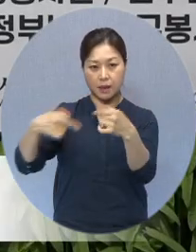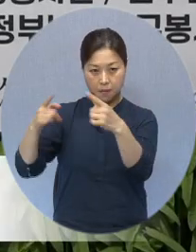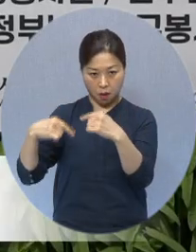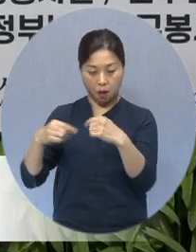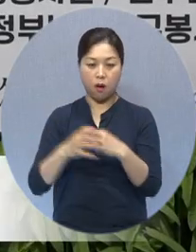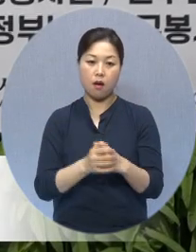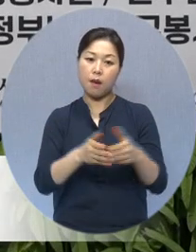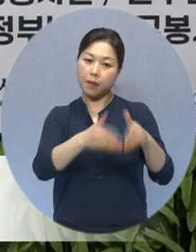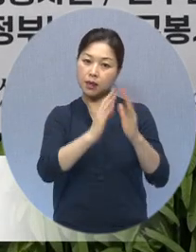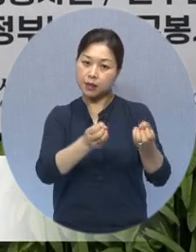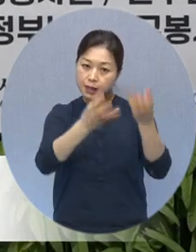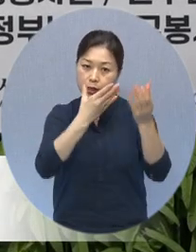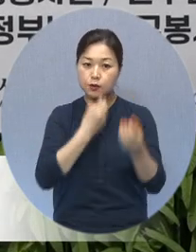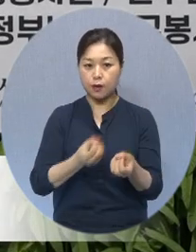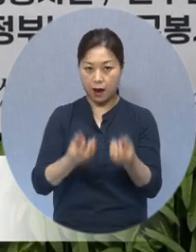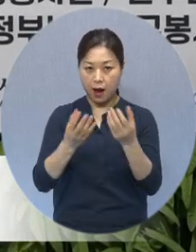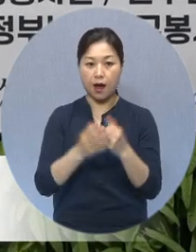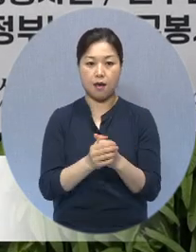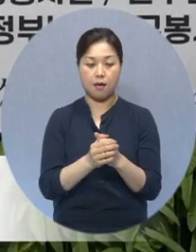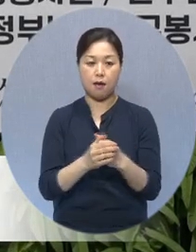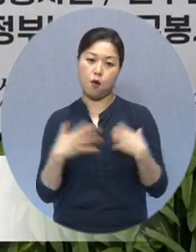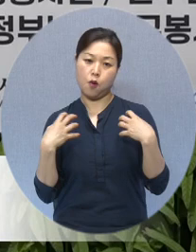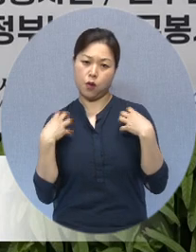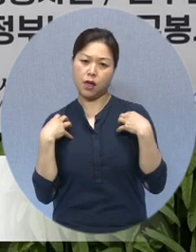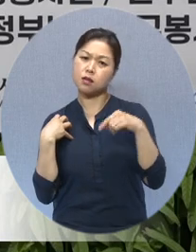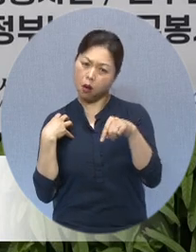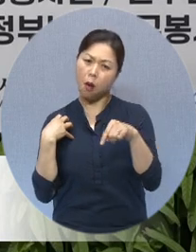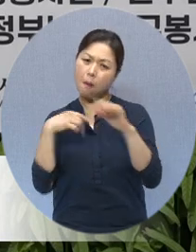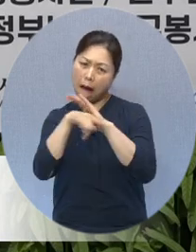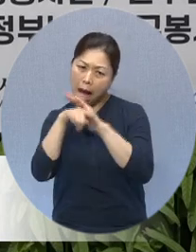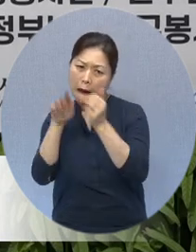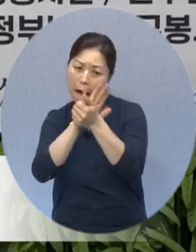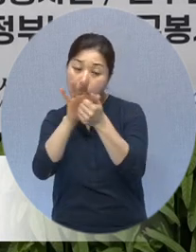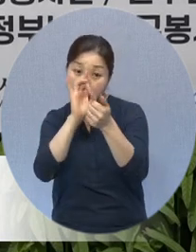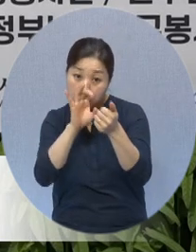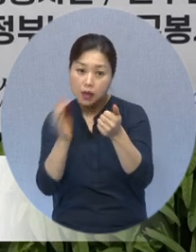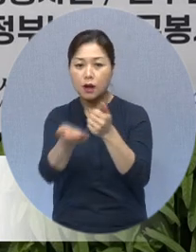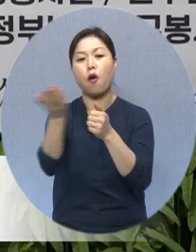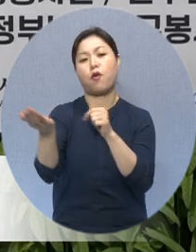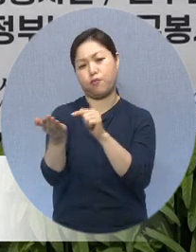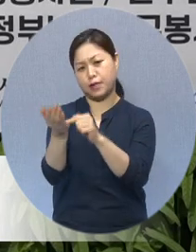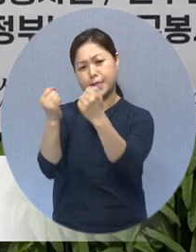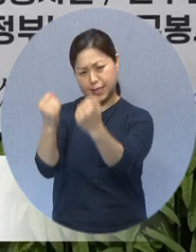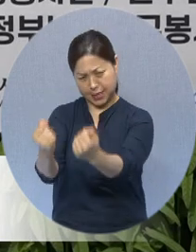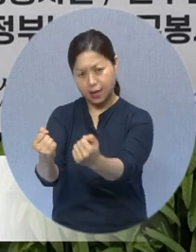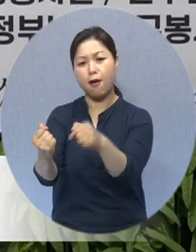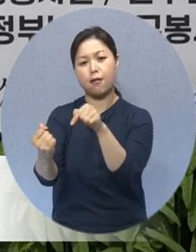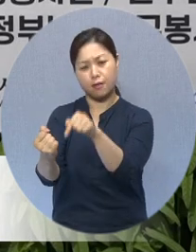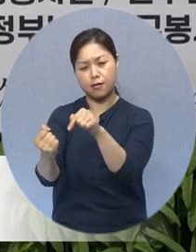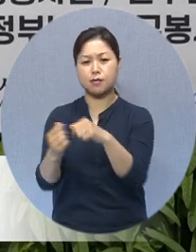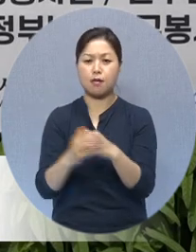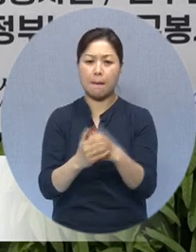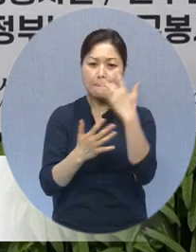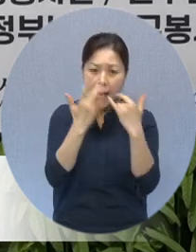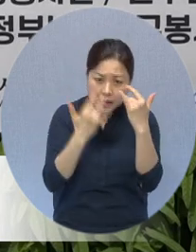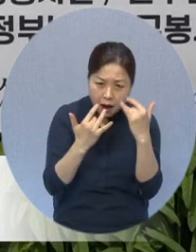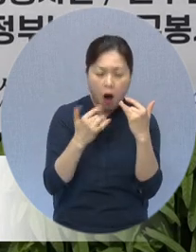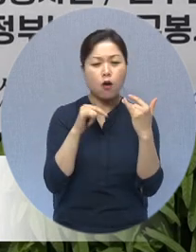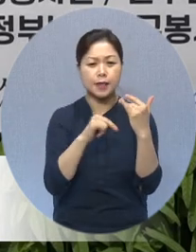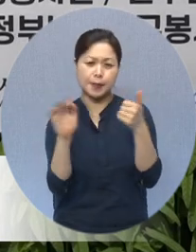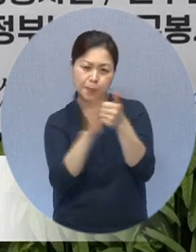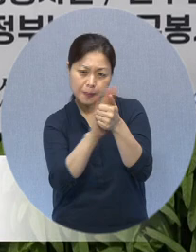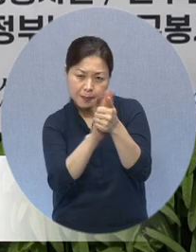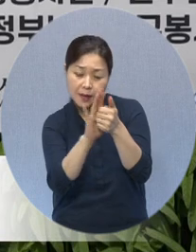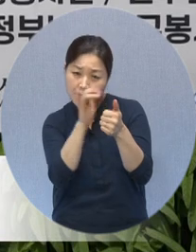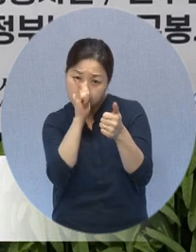진심으로 축하드리고 관에서 다 찾아서 하지 못하는 분들 여러분들이 계시기 때문에 공백이 메꿔져서 너무 감사하게